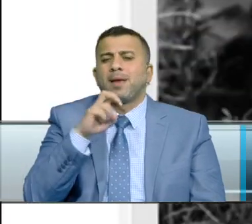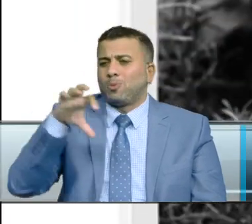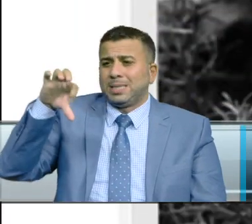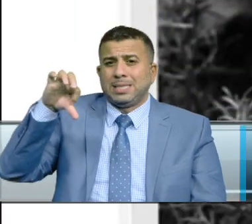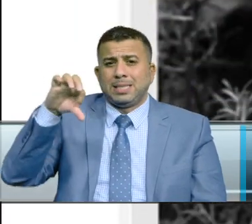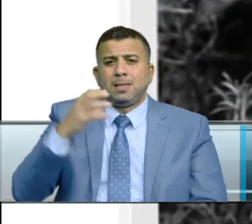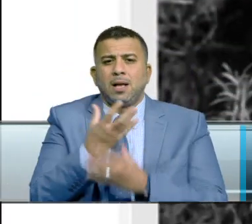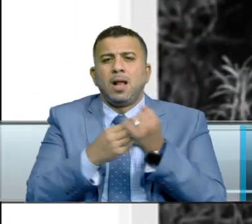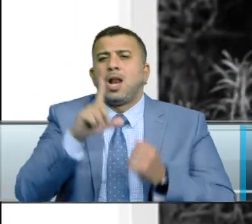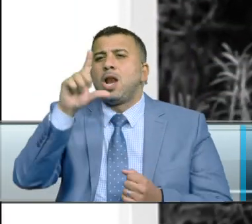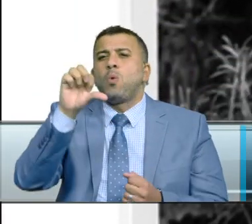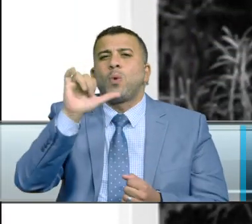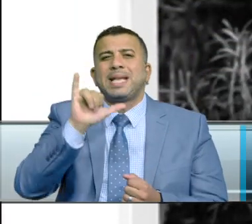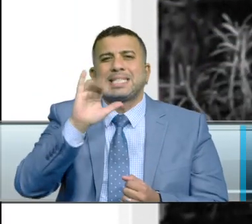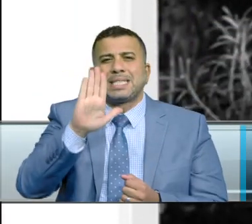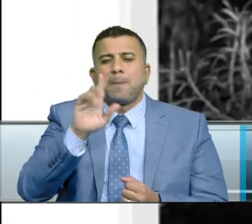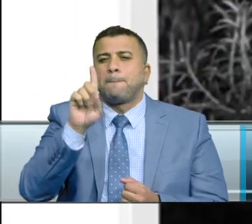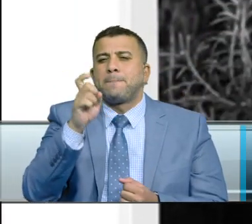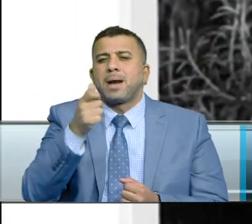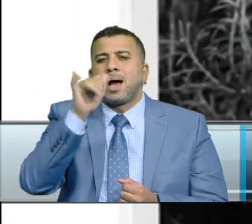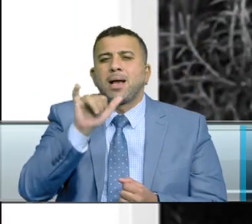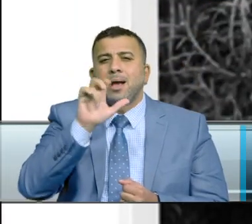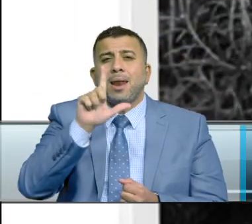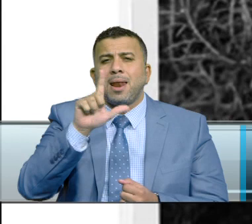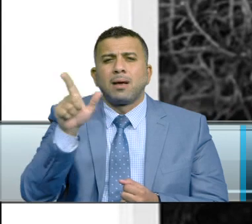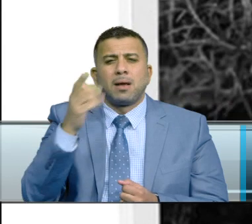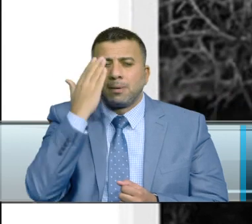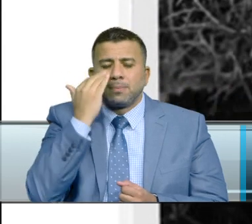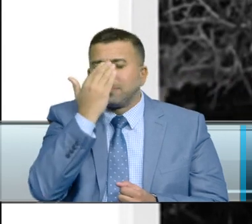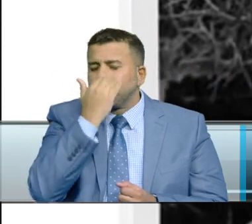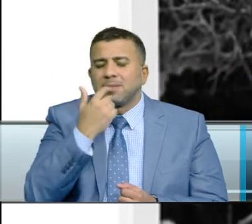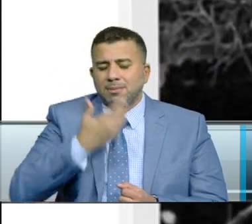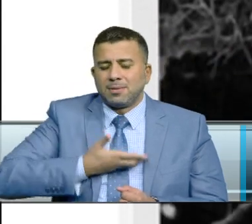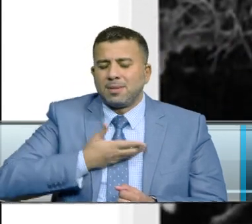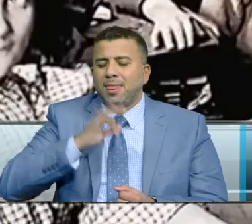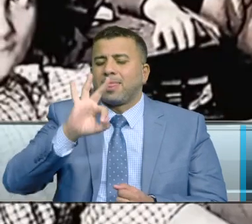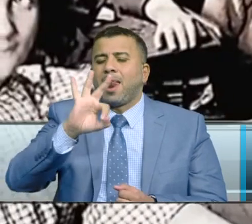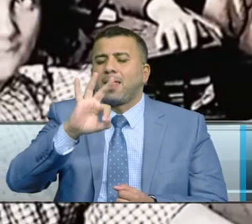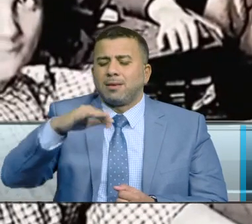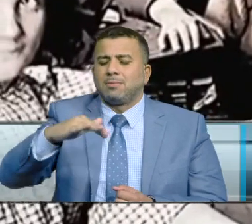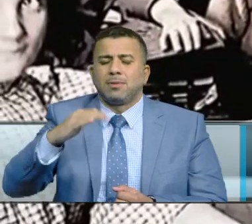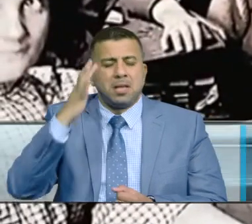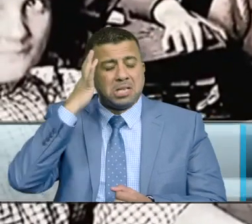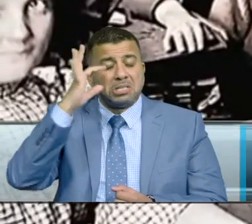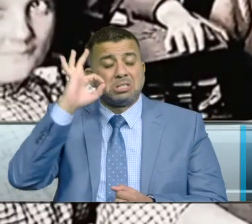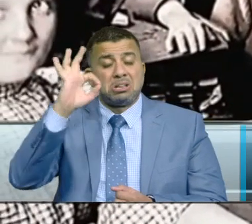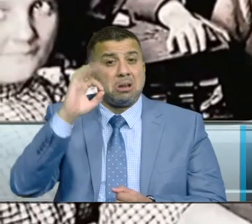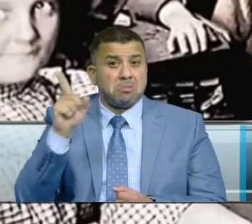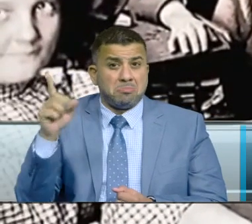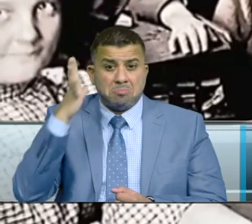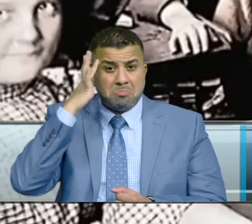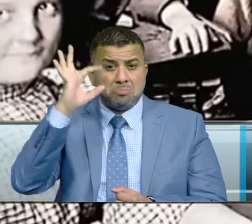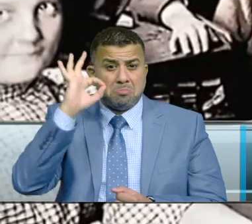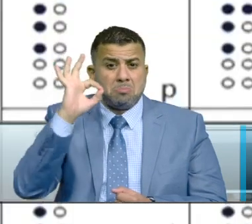ولد لويس برايل الذي فقد بصره في الثالثه من عمره ومع ذكائه الحد